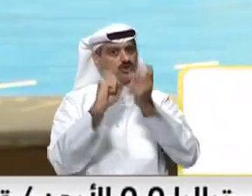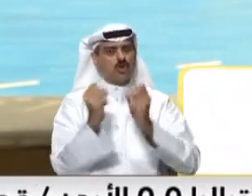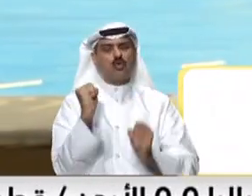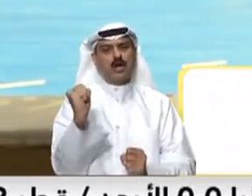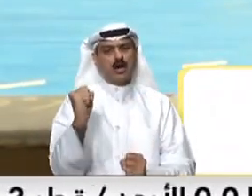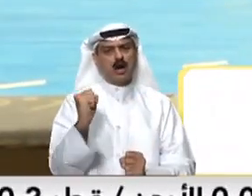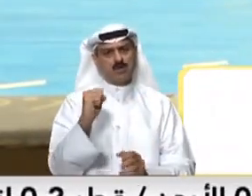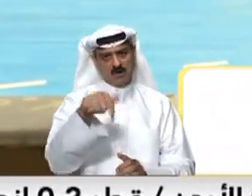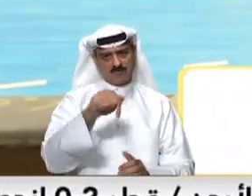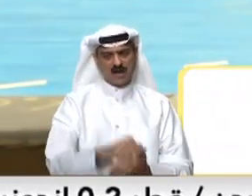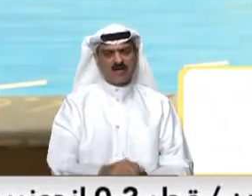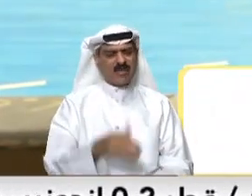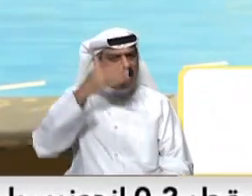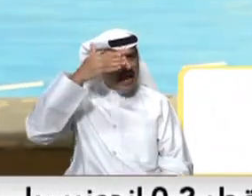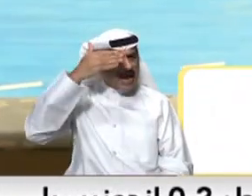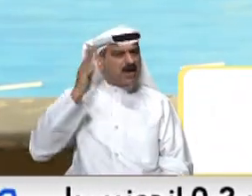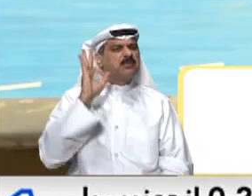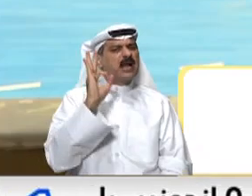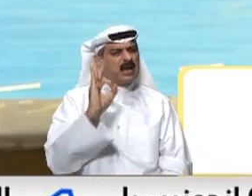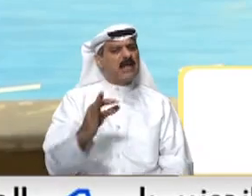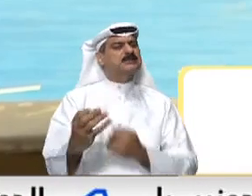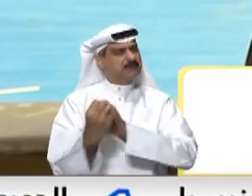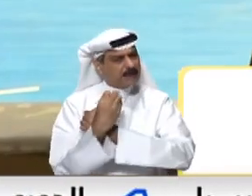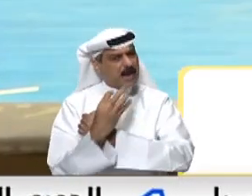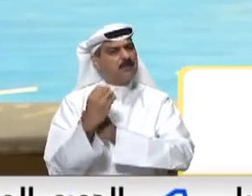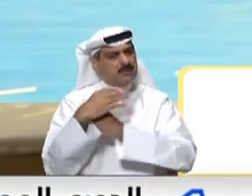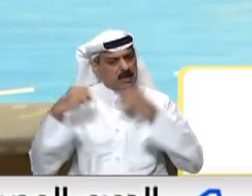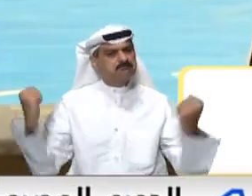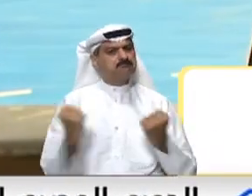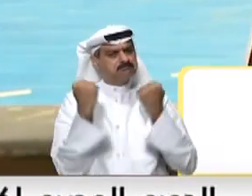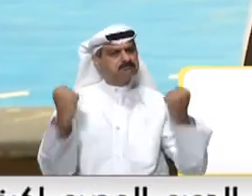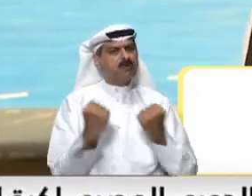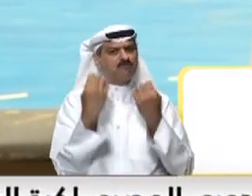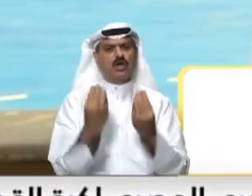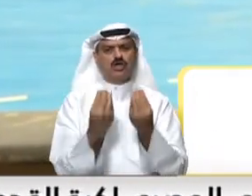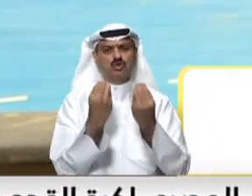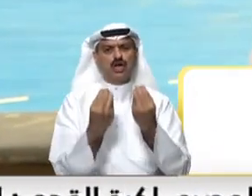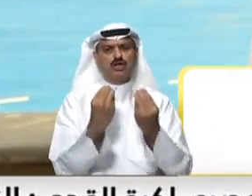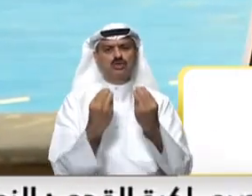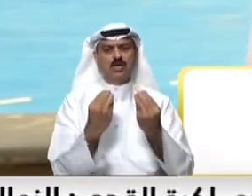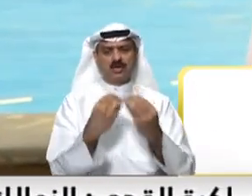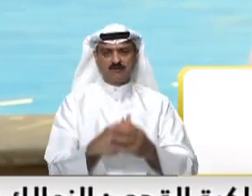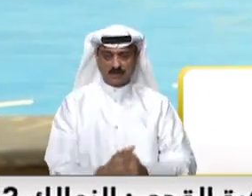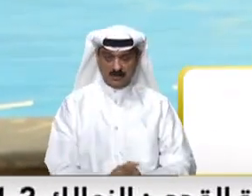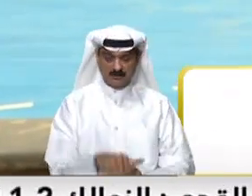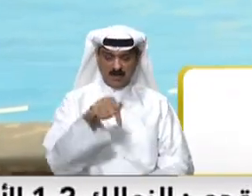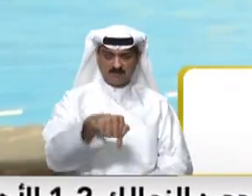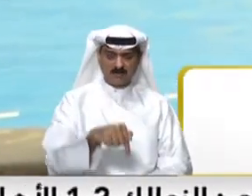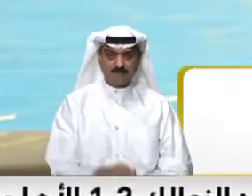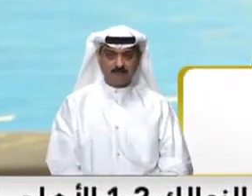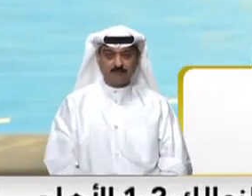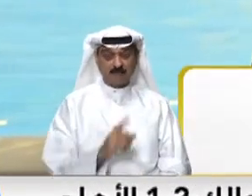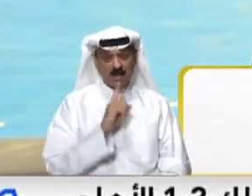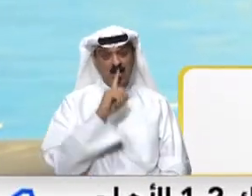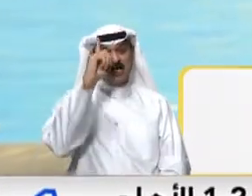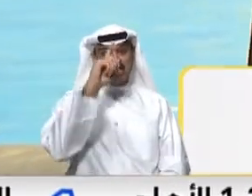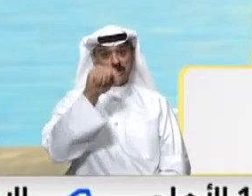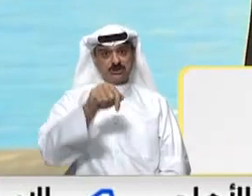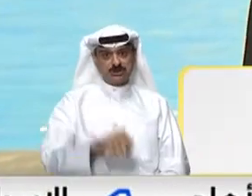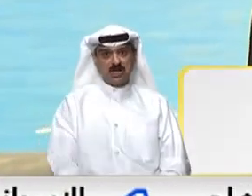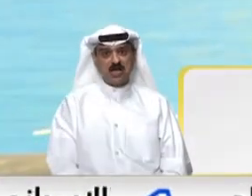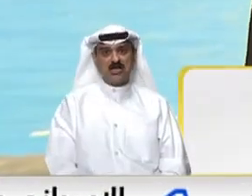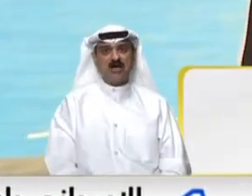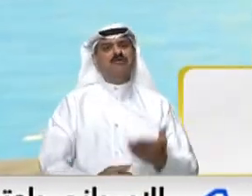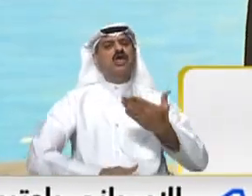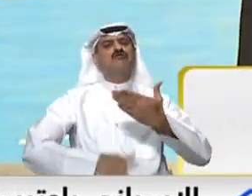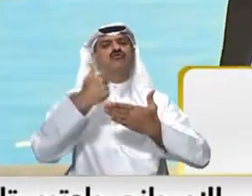الخبرة الأمانة، يعني احنا قاعد نحاول كثر ما نقدر نعطي الأداء اللي رضينا قدام الفرق الكبيره، وبالنهايه احنا نشوف اللي يصير